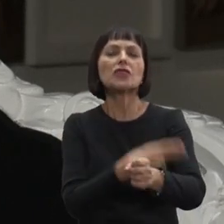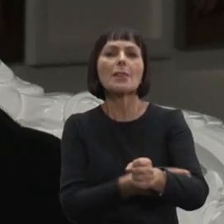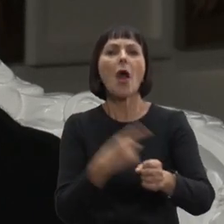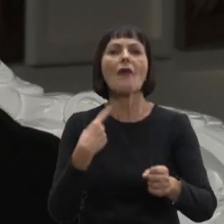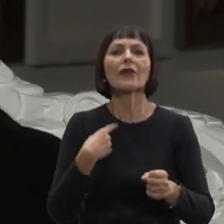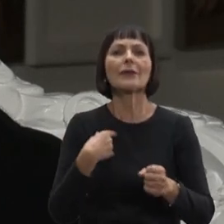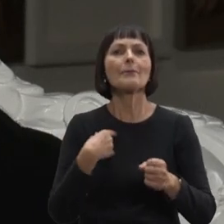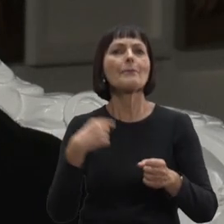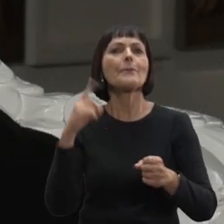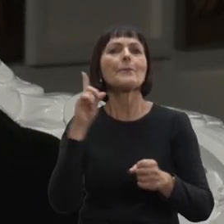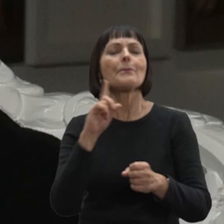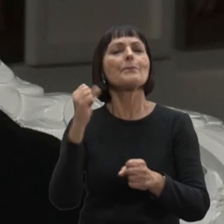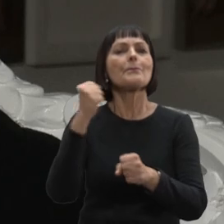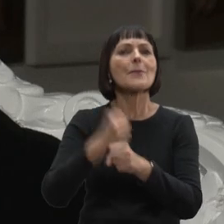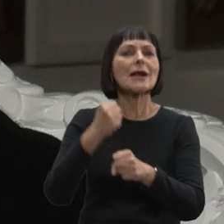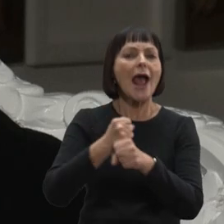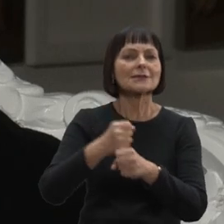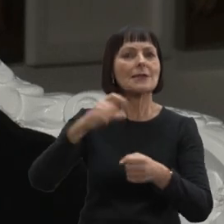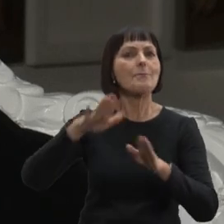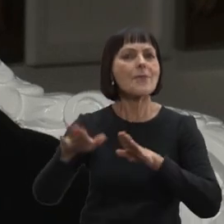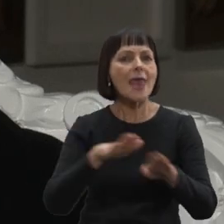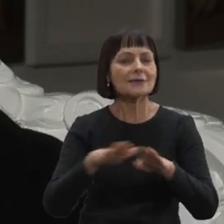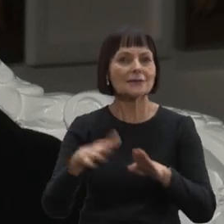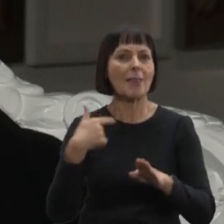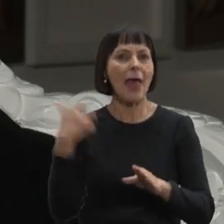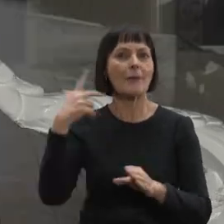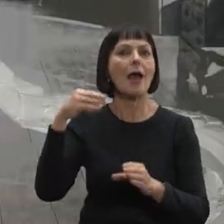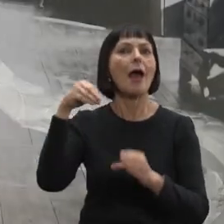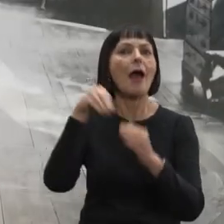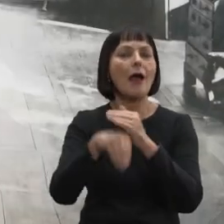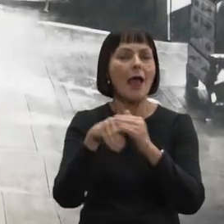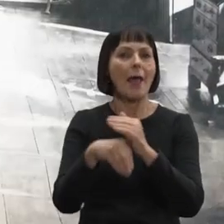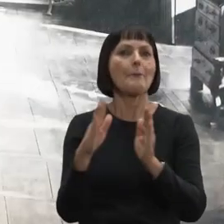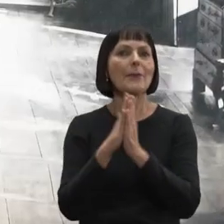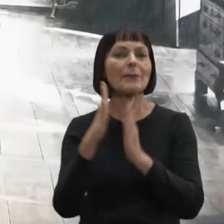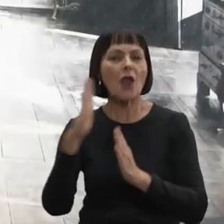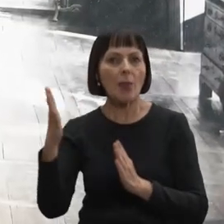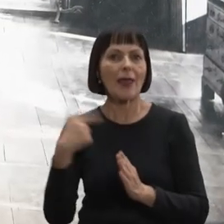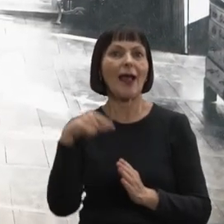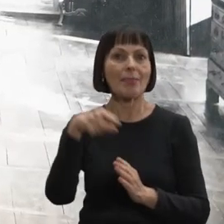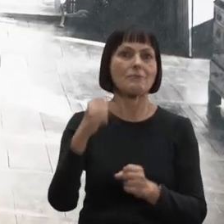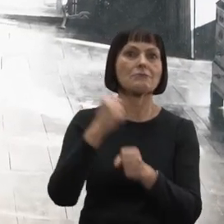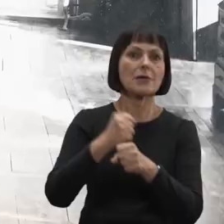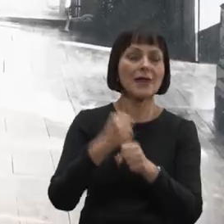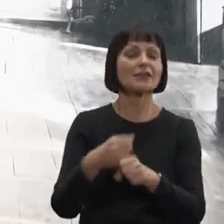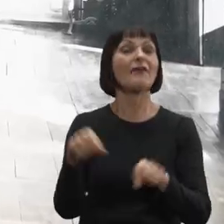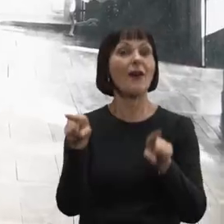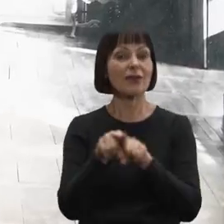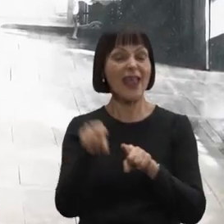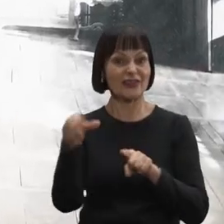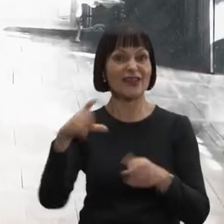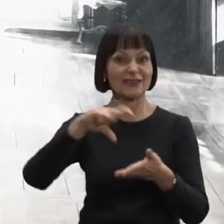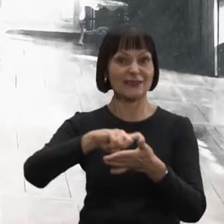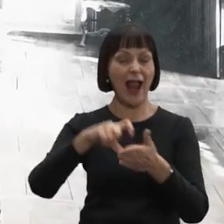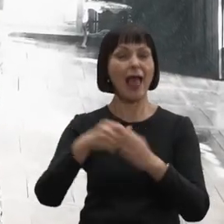urzędowej komnaty dla hetmana. Tam miał swoje archiwum, bibliotekę. Tam niewątpliwie pracował i w tej